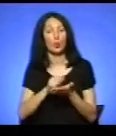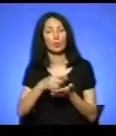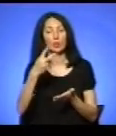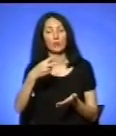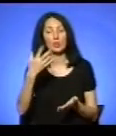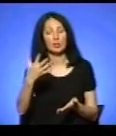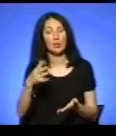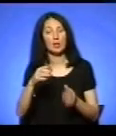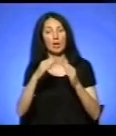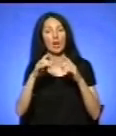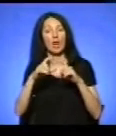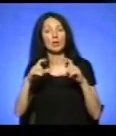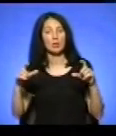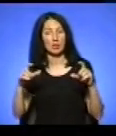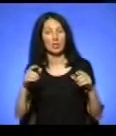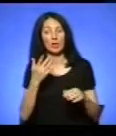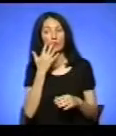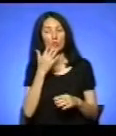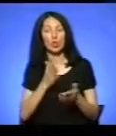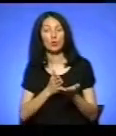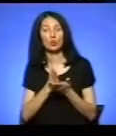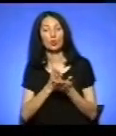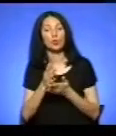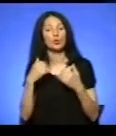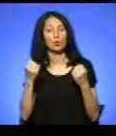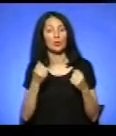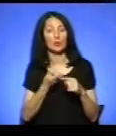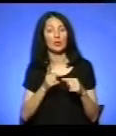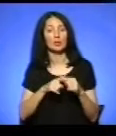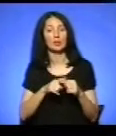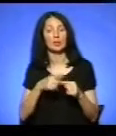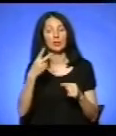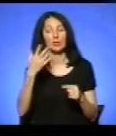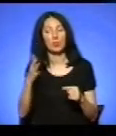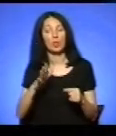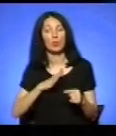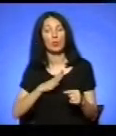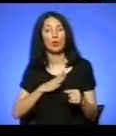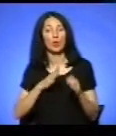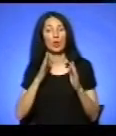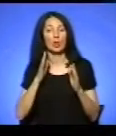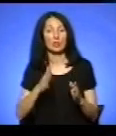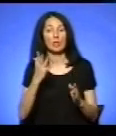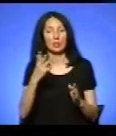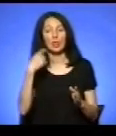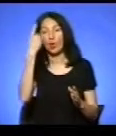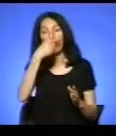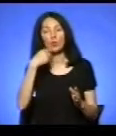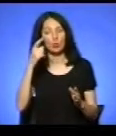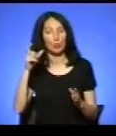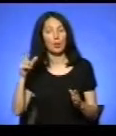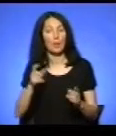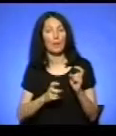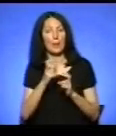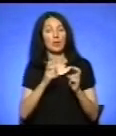Національну службу здоров'я. Із усіх 25 було 3 фізичні особи-підприємці, всі інші комунальні заклади. Пані Марія,